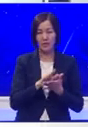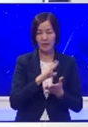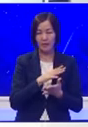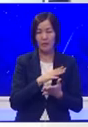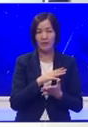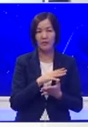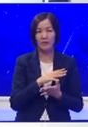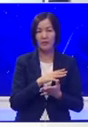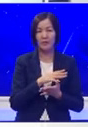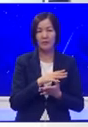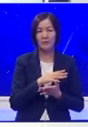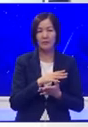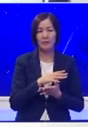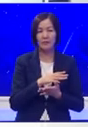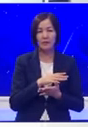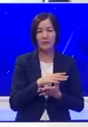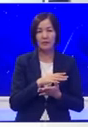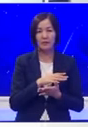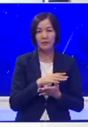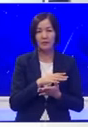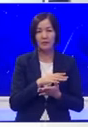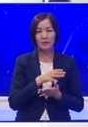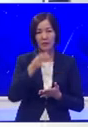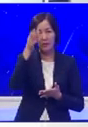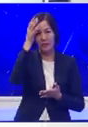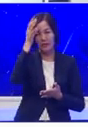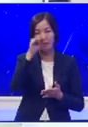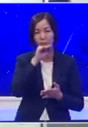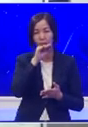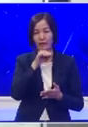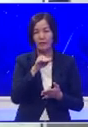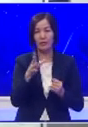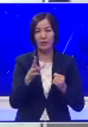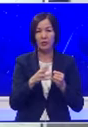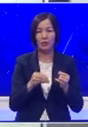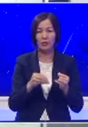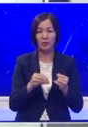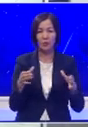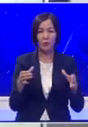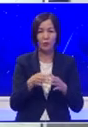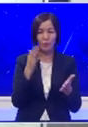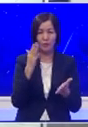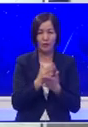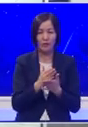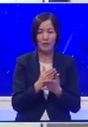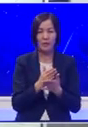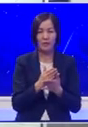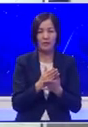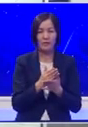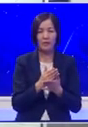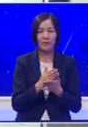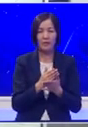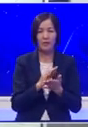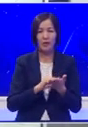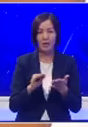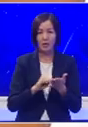кісі ғылым академиясында жер туралы бөлім бар. Соның